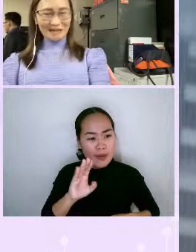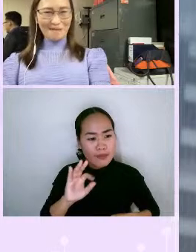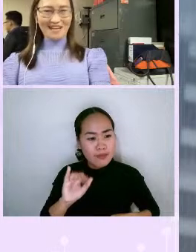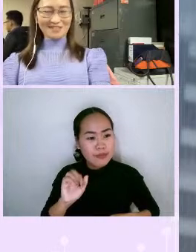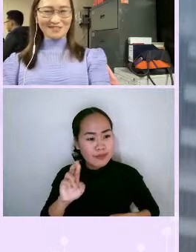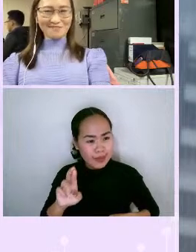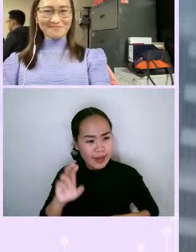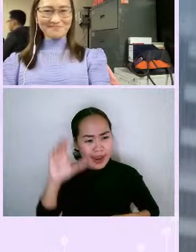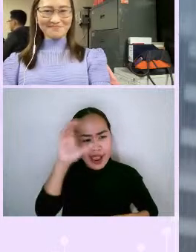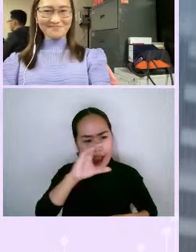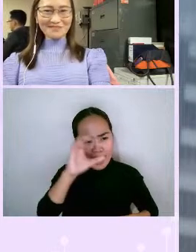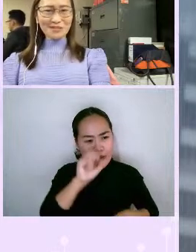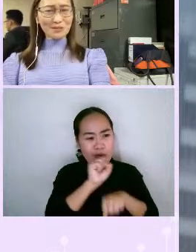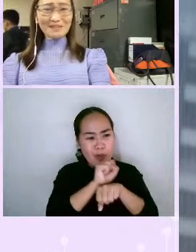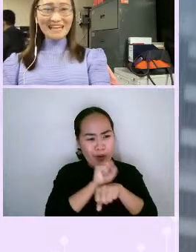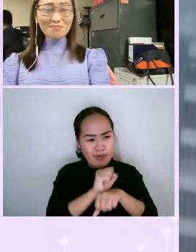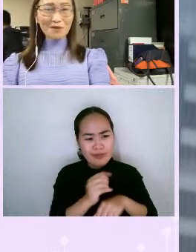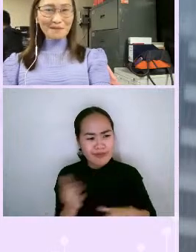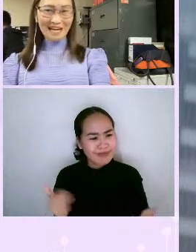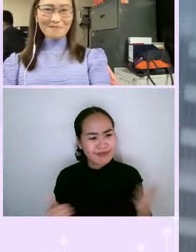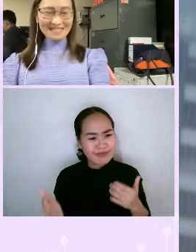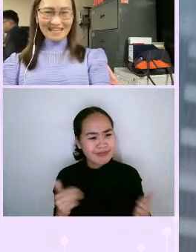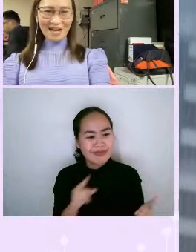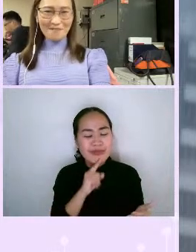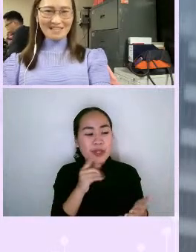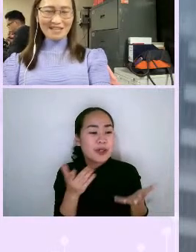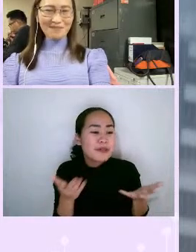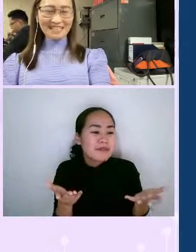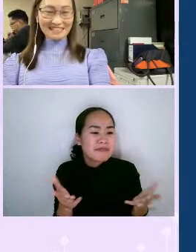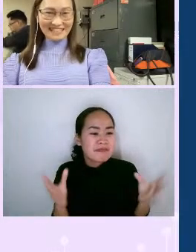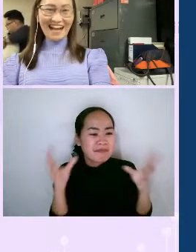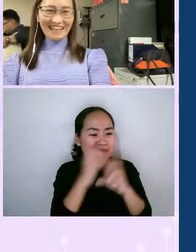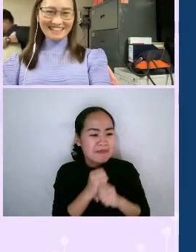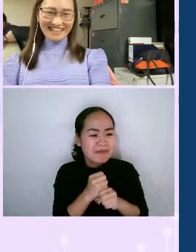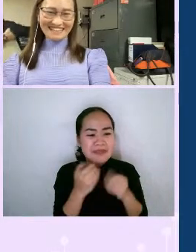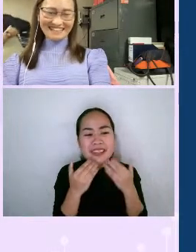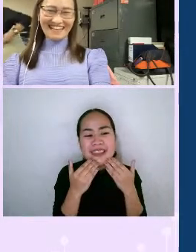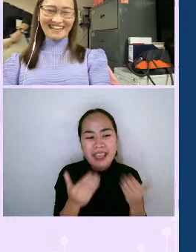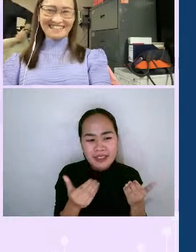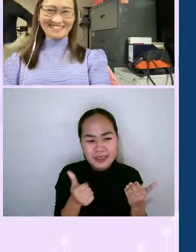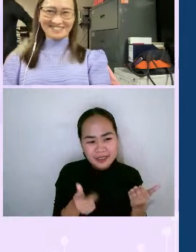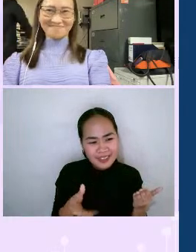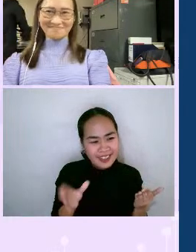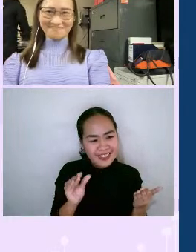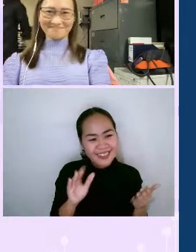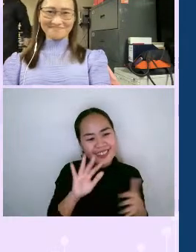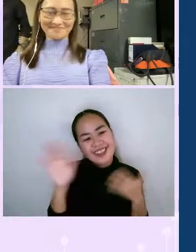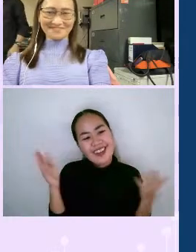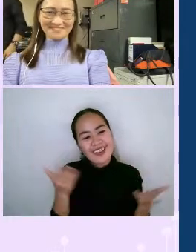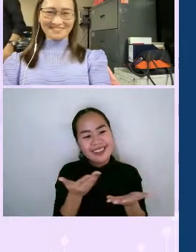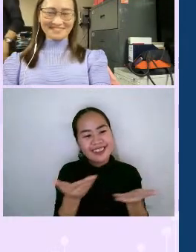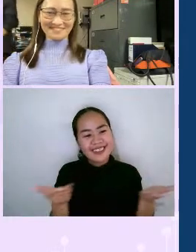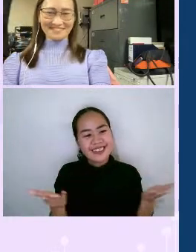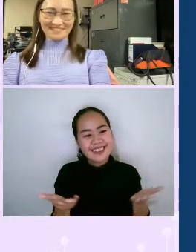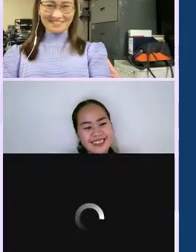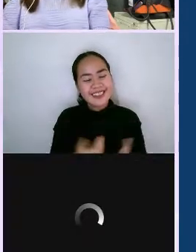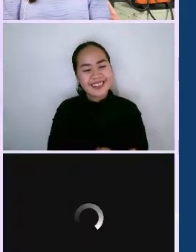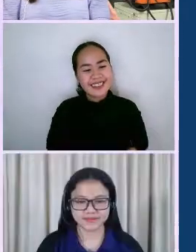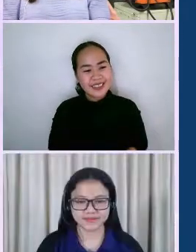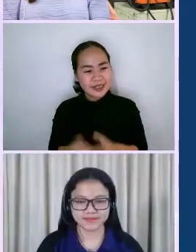maghanap at magkaroon ng trabaho. So with that po, maraming salamat at magandang tanghali sa ating lahat.